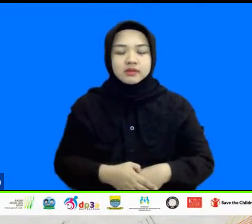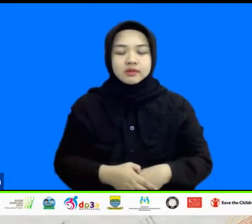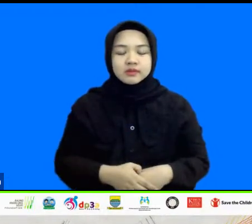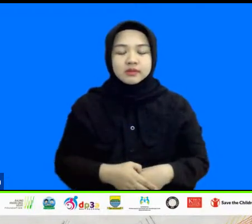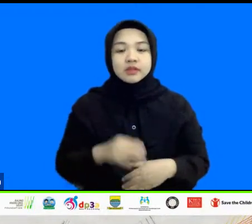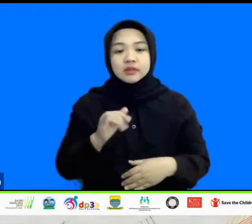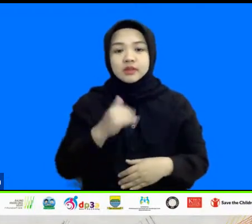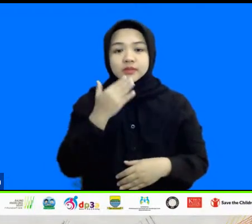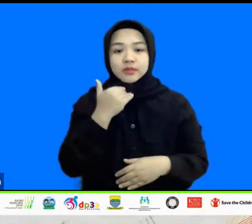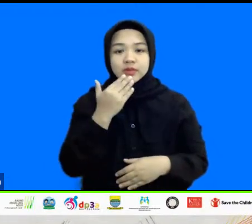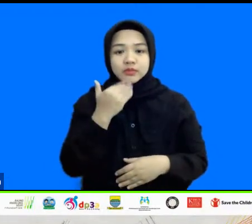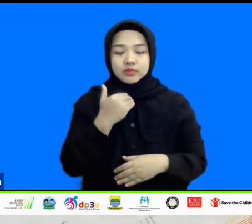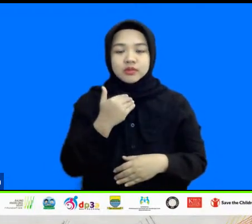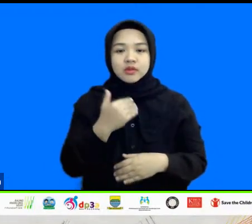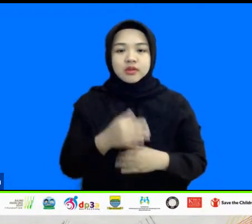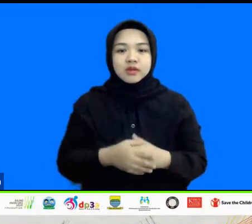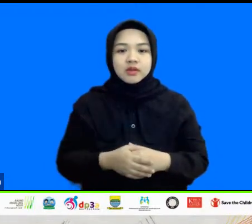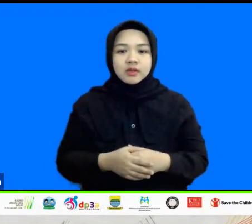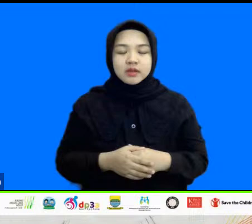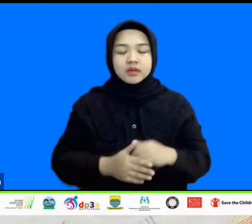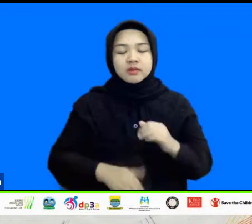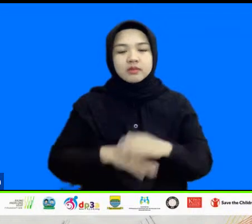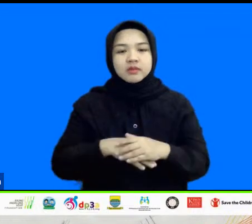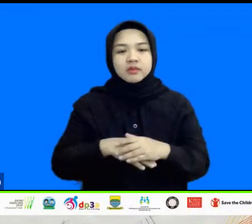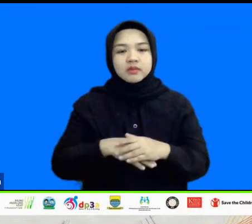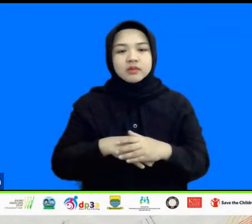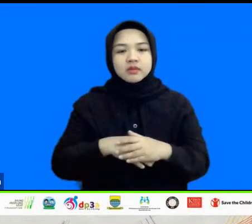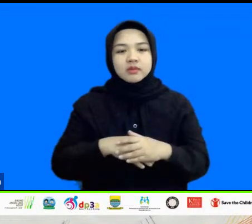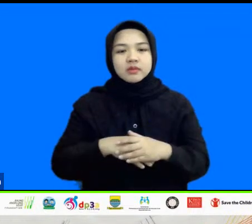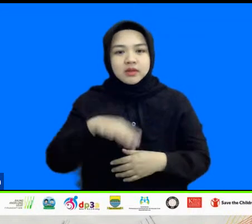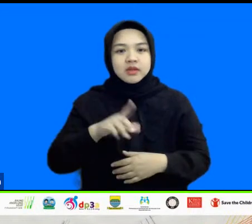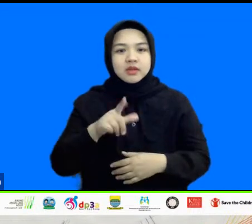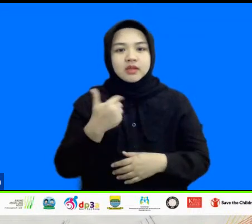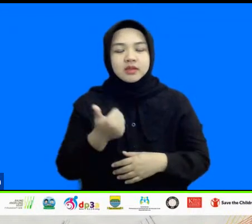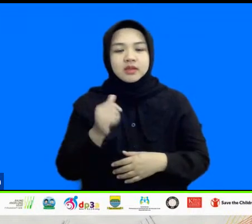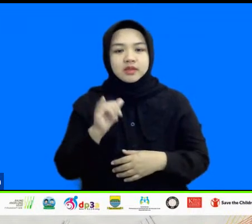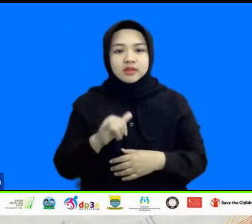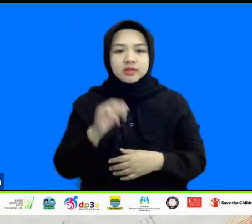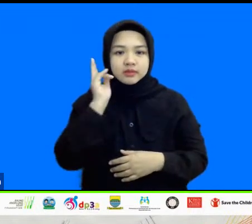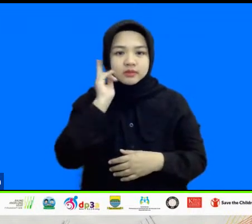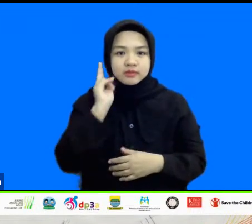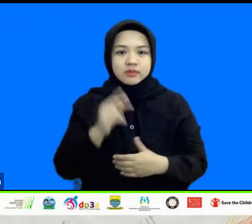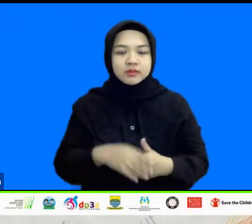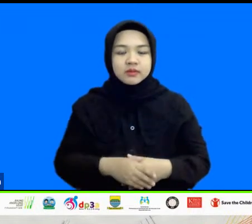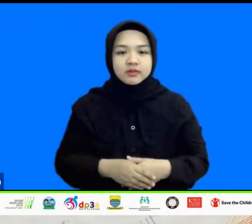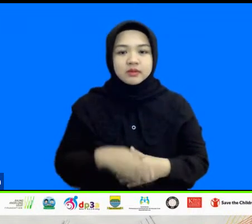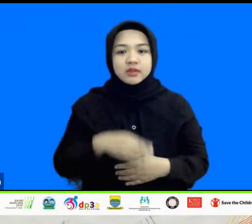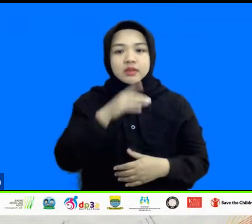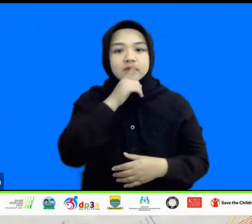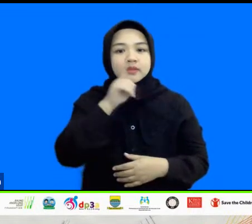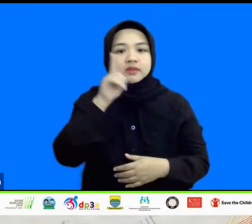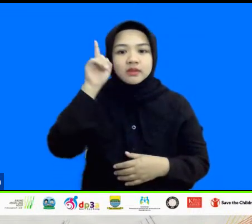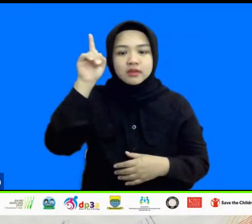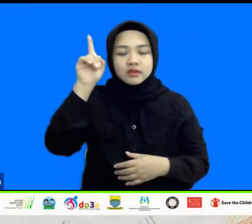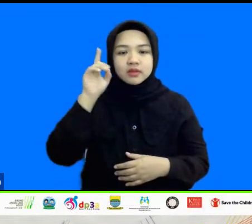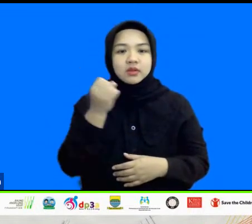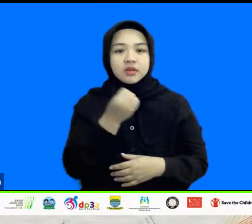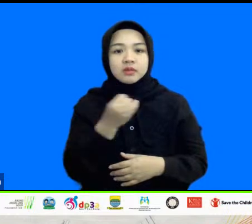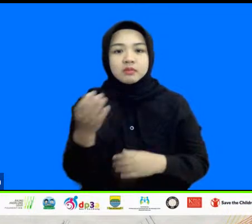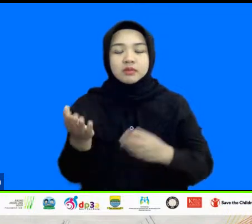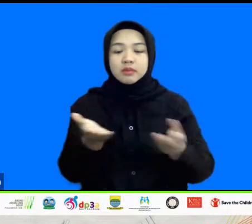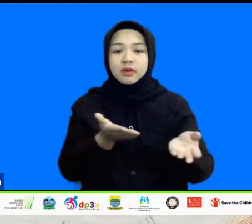Mudah-mudahan PHA apa pengendalian anak-anak semakin lebih baik ya Bu ya, mudah-mudahan. Insya Allah beberapa